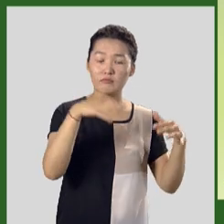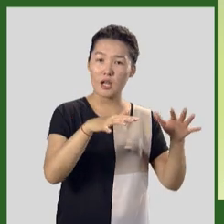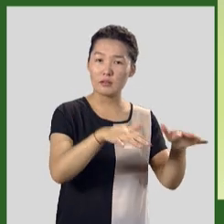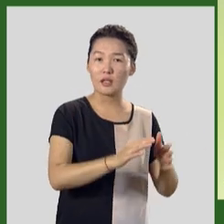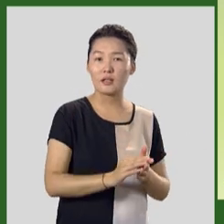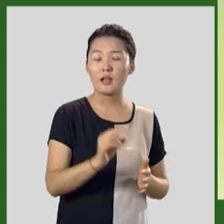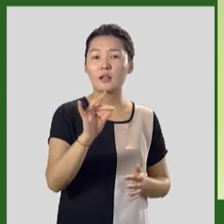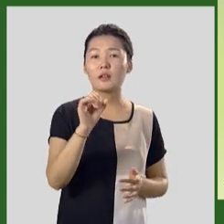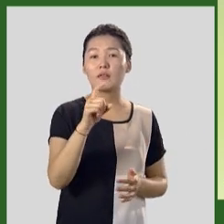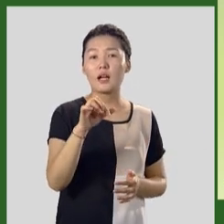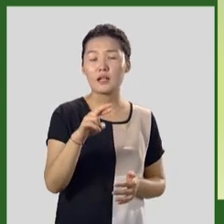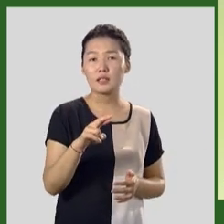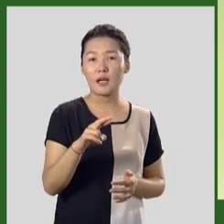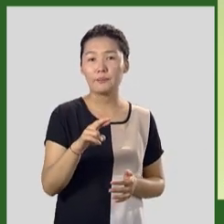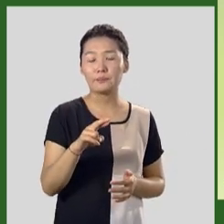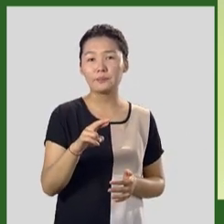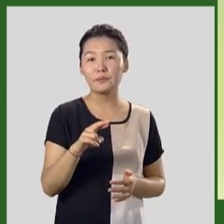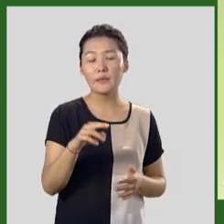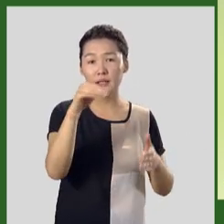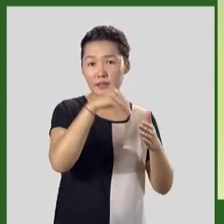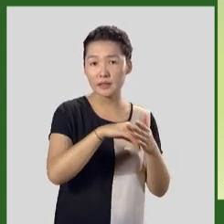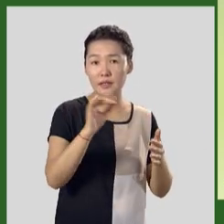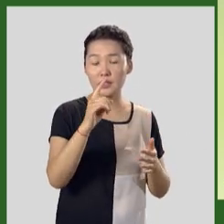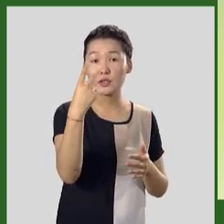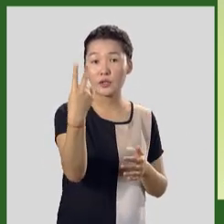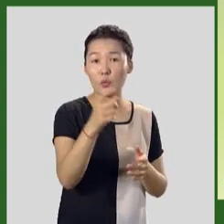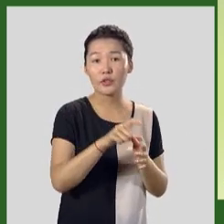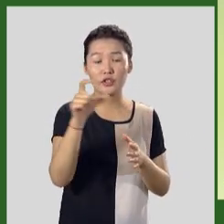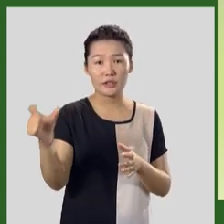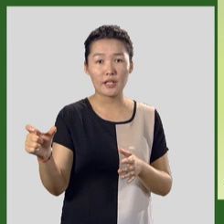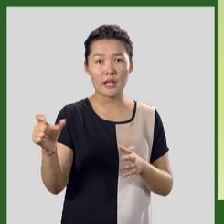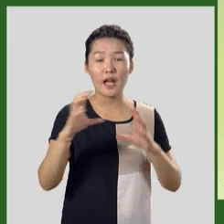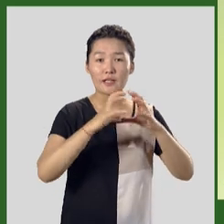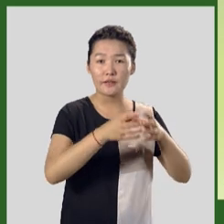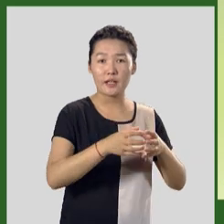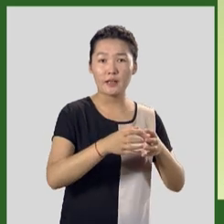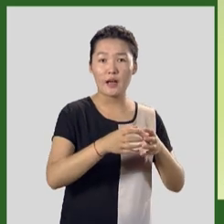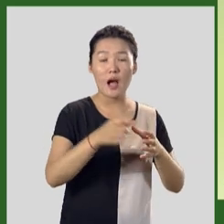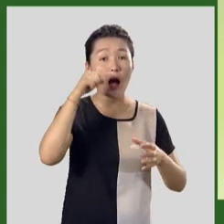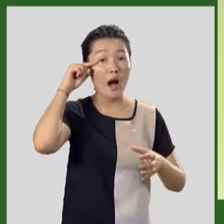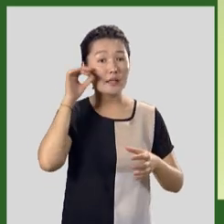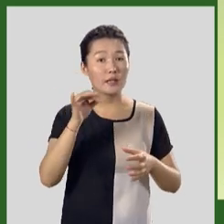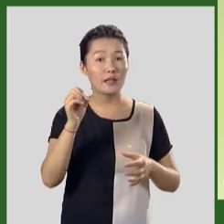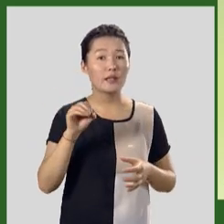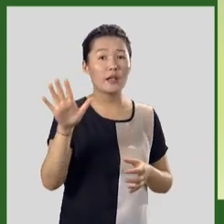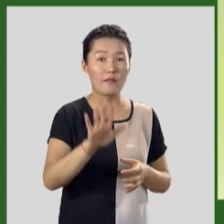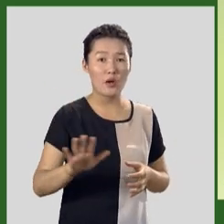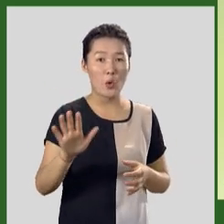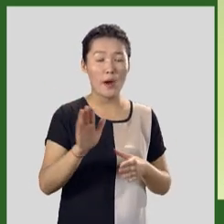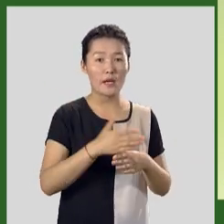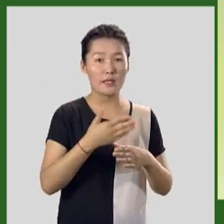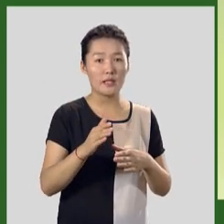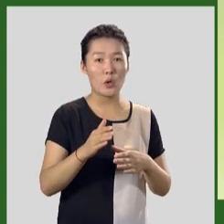Индийский. Евразия состоит из двух частей света – Азия и Европа, разделенных